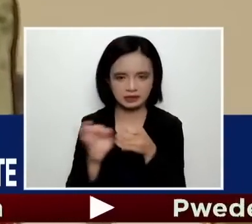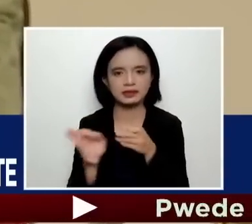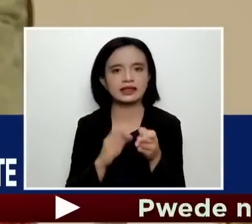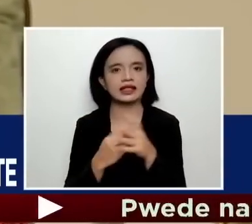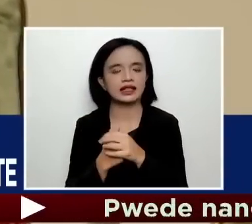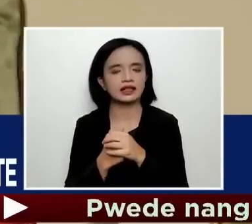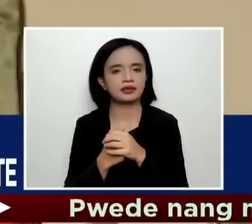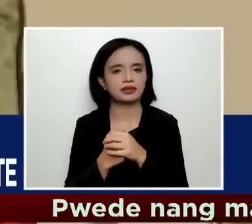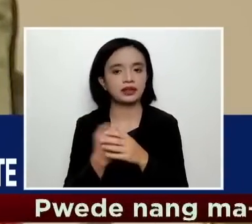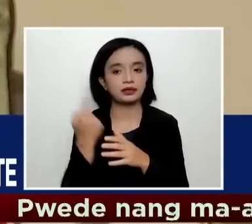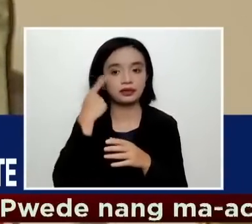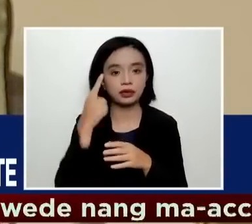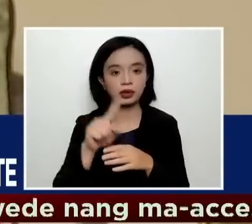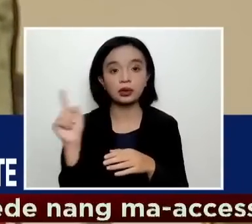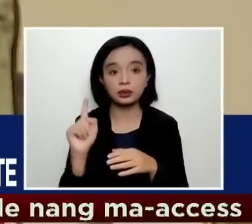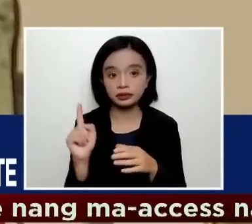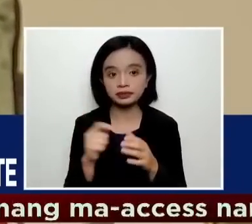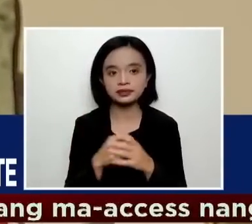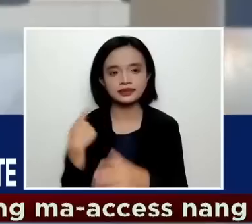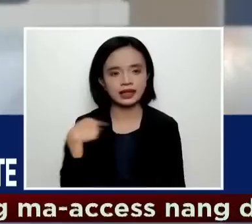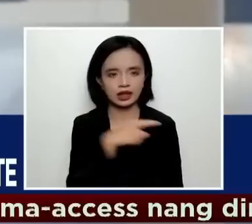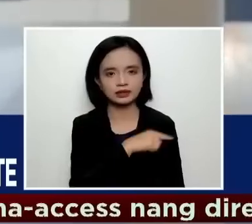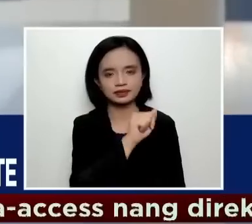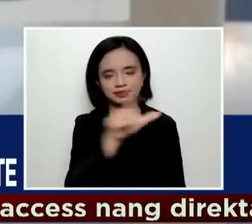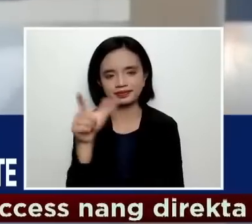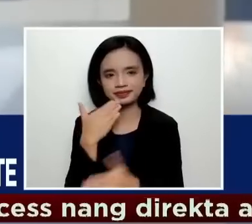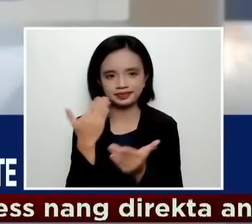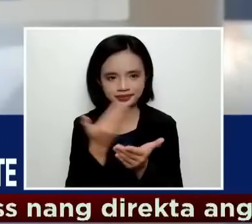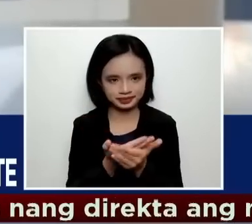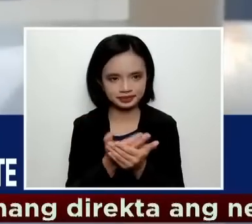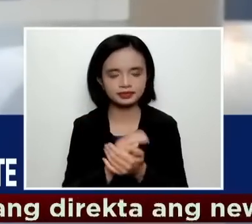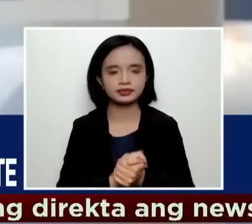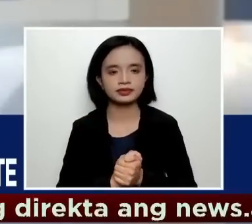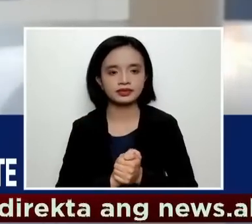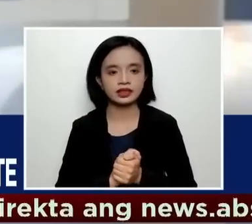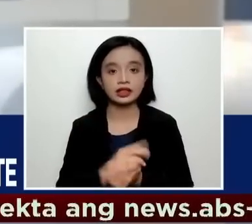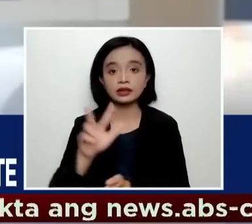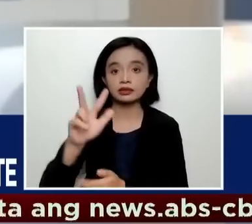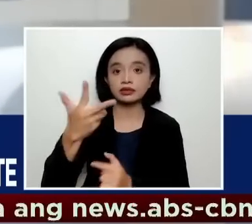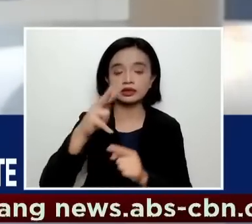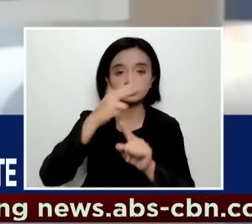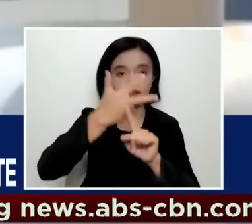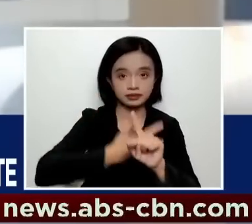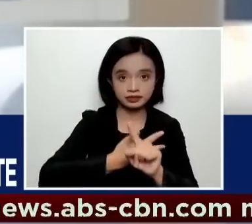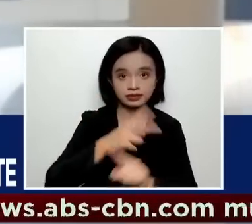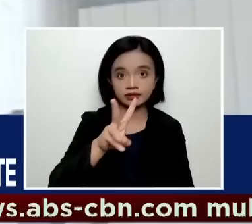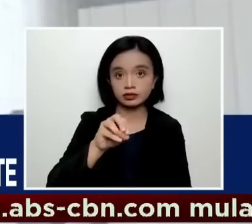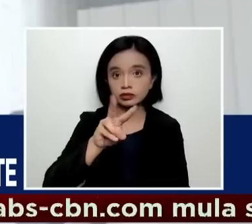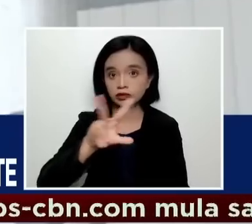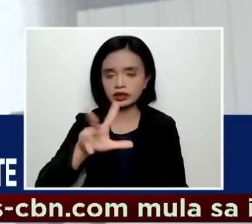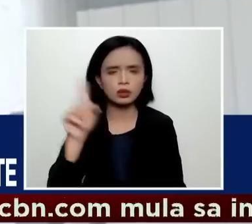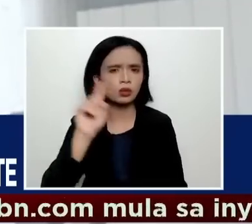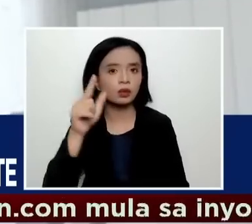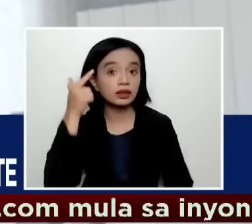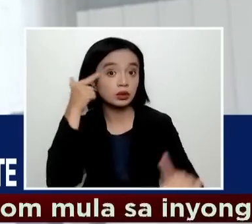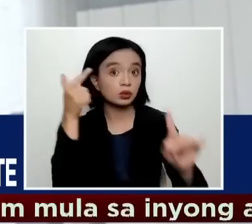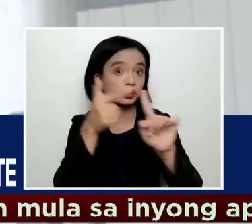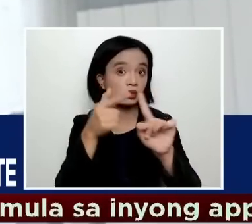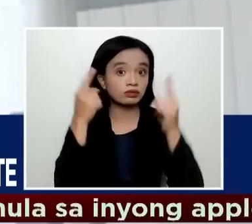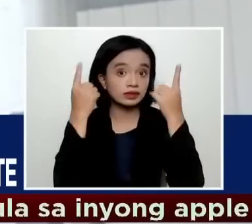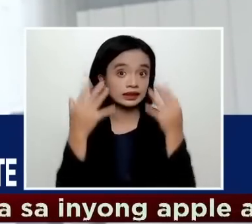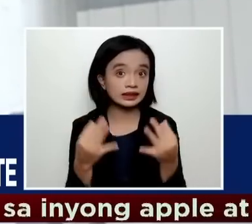na para to sa ikabubuti nating lahat. Sa third quarter ng 2023 target desisyonan ng ERC,